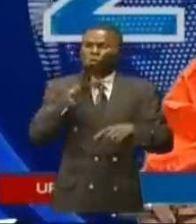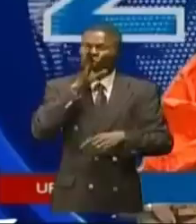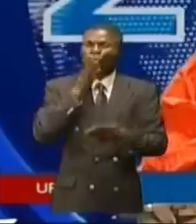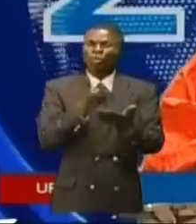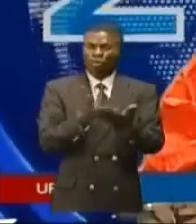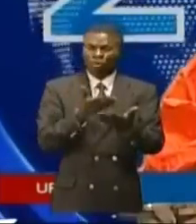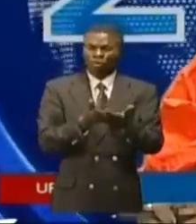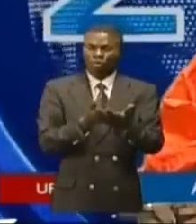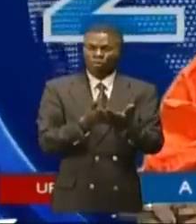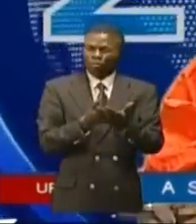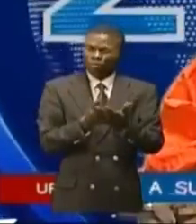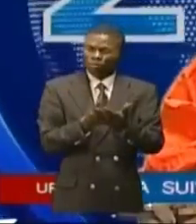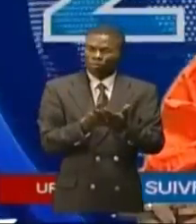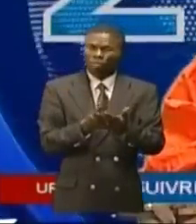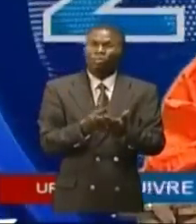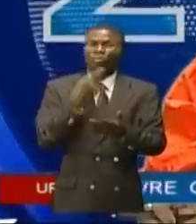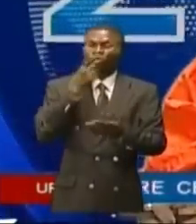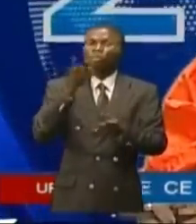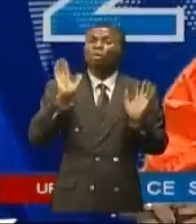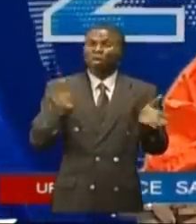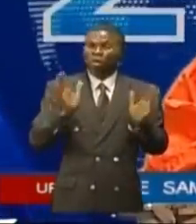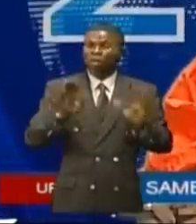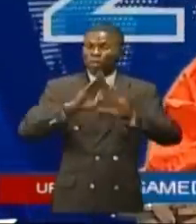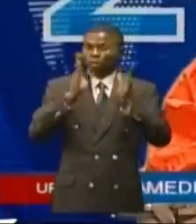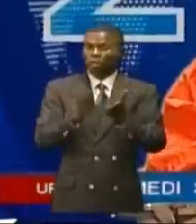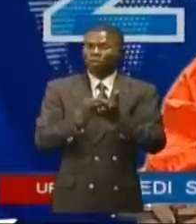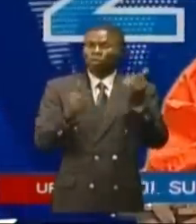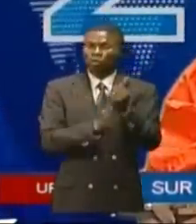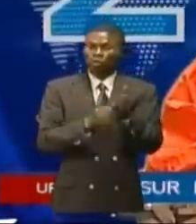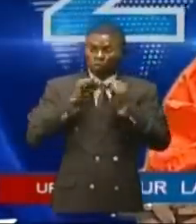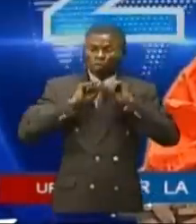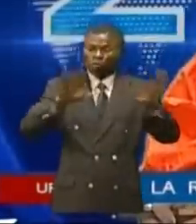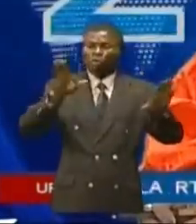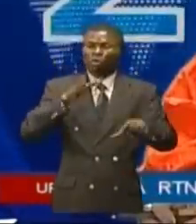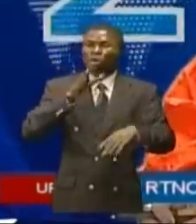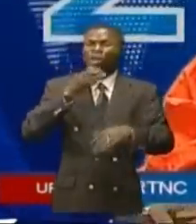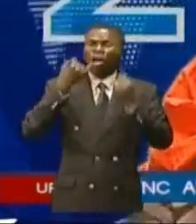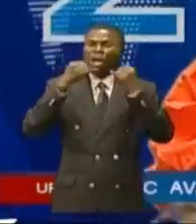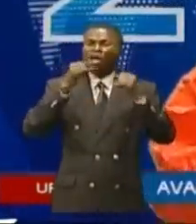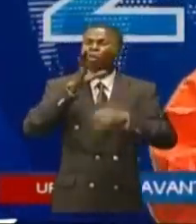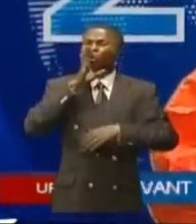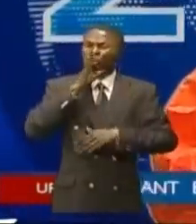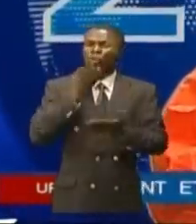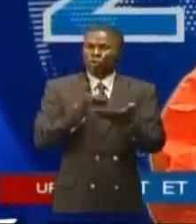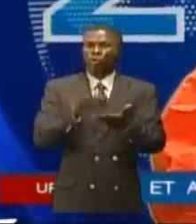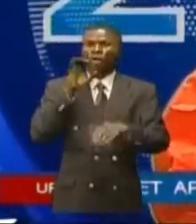suspecte et met fermement en garde tous les propagateurs de faux bruits